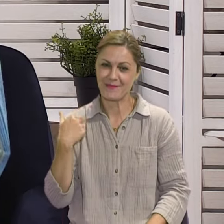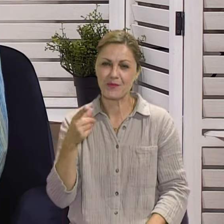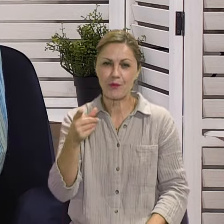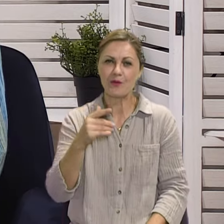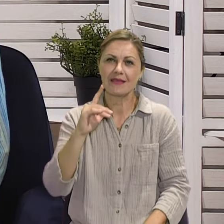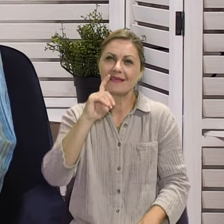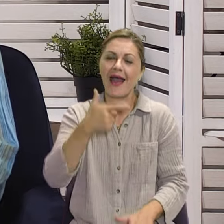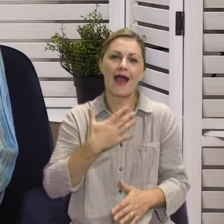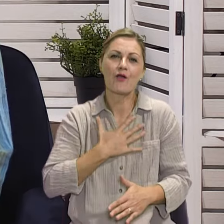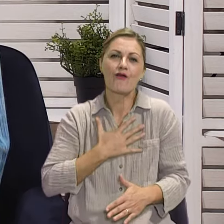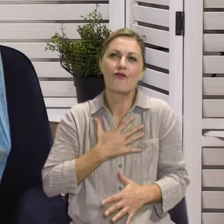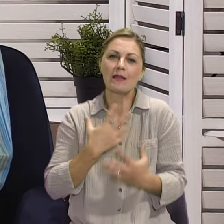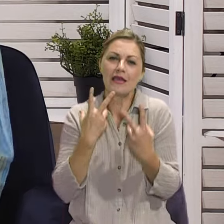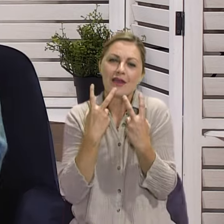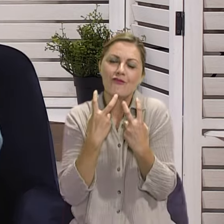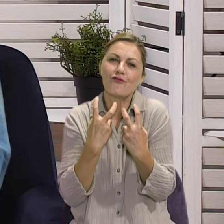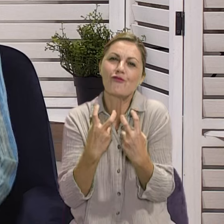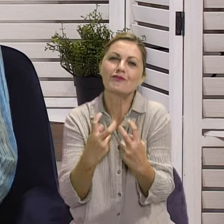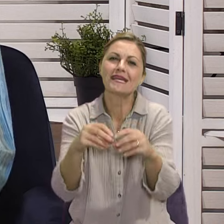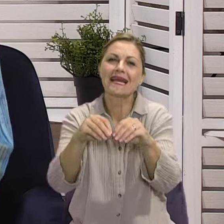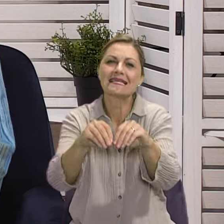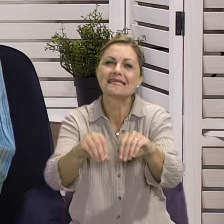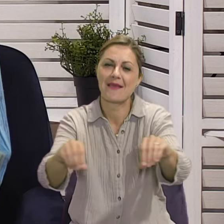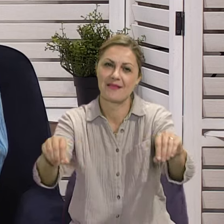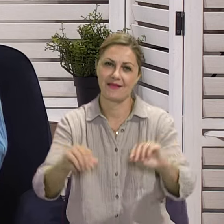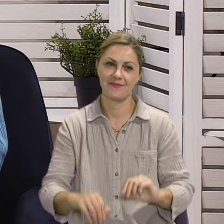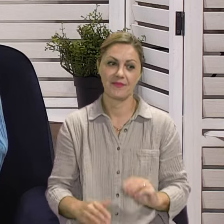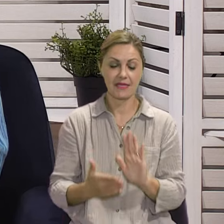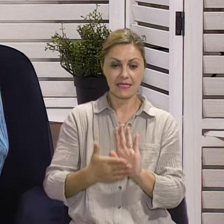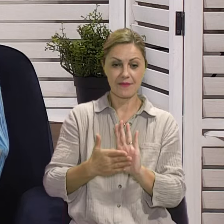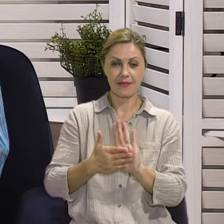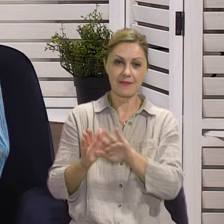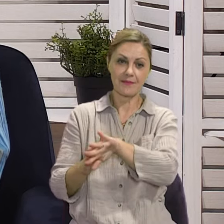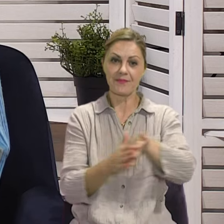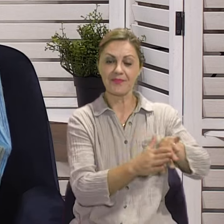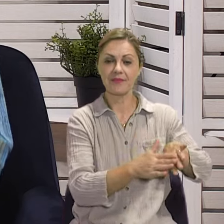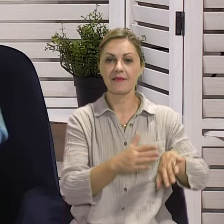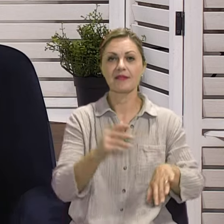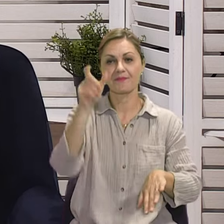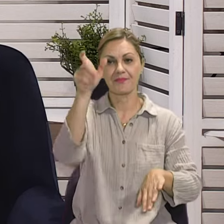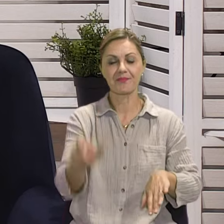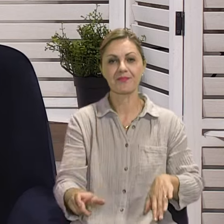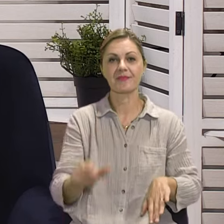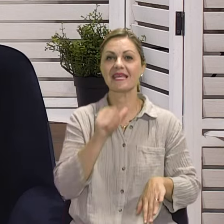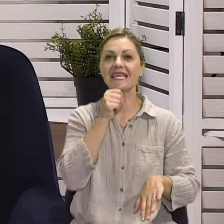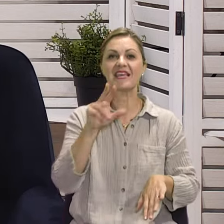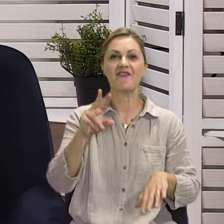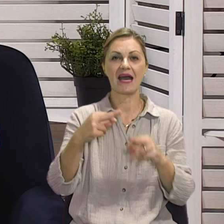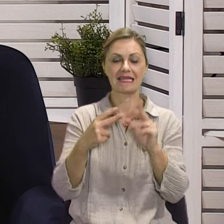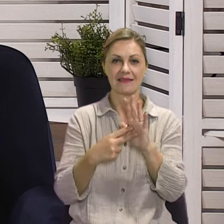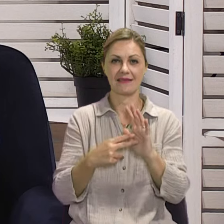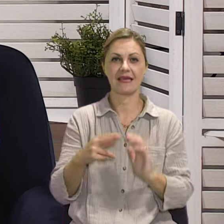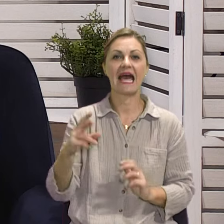Sve je to dobro. Evo, gledam moga dragoga kolegu Ivana Repušića. Odličan muzičar,